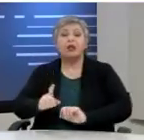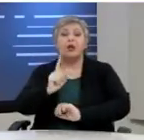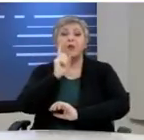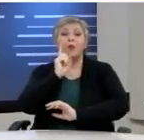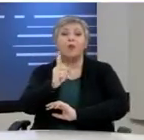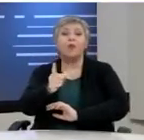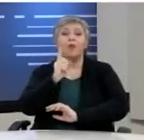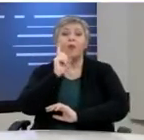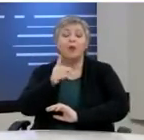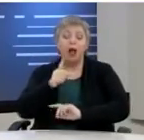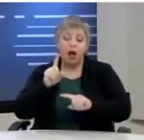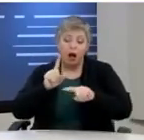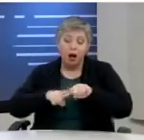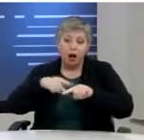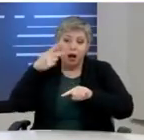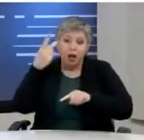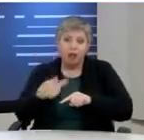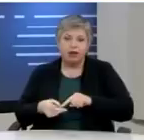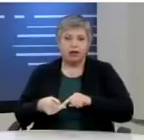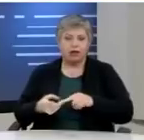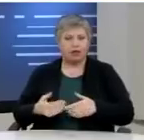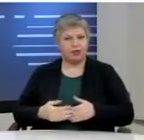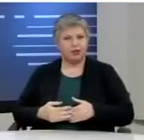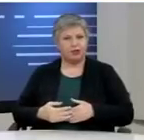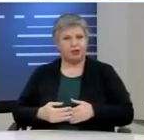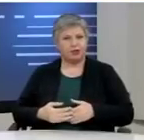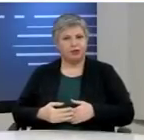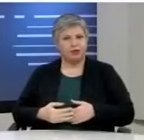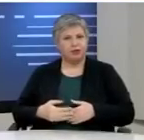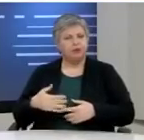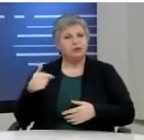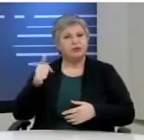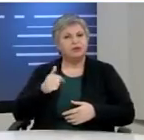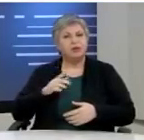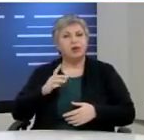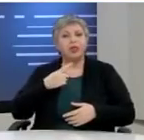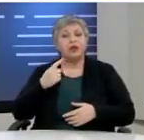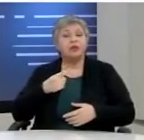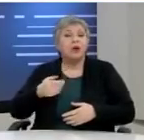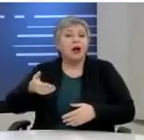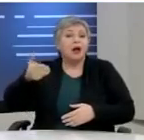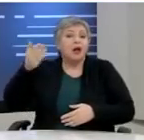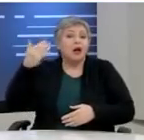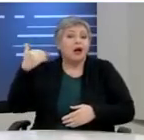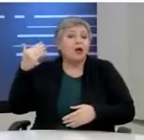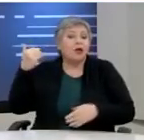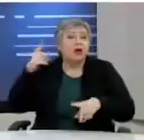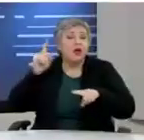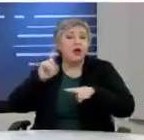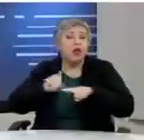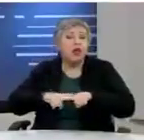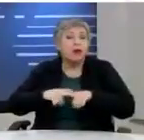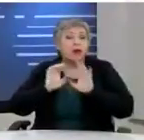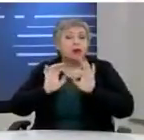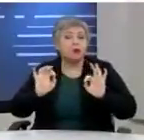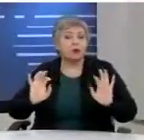δεν αναφέρθηκε σε κάτι το οποίο θα μπορούσαμε να συμφωνήσουμε όλοι μας, στην αρχαία ελληνική Μακεδονία, αναφέρθηκε στη σύγχρονη,